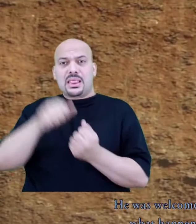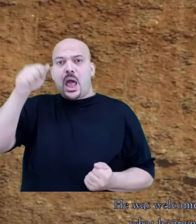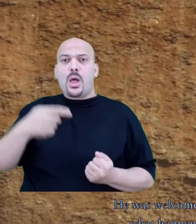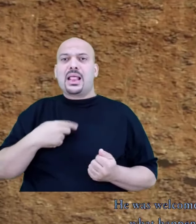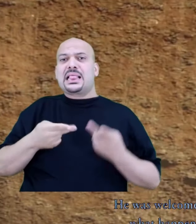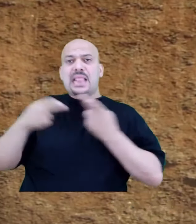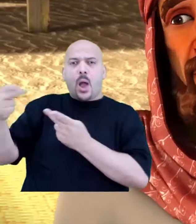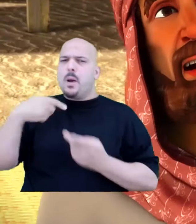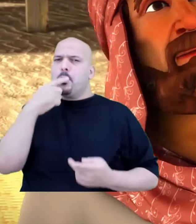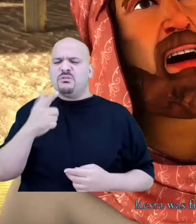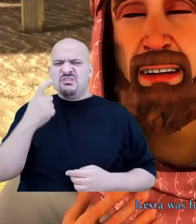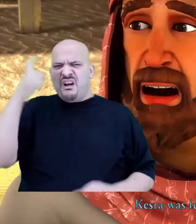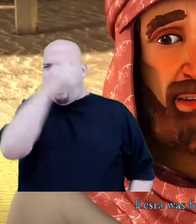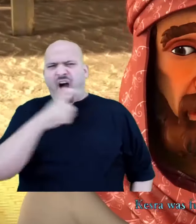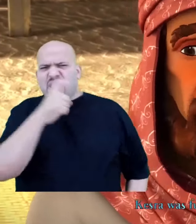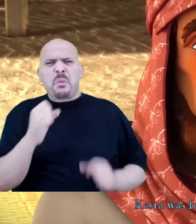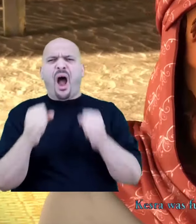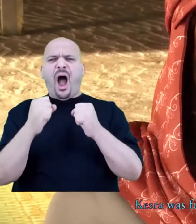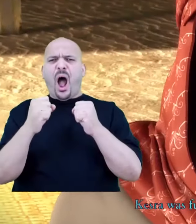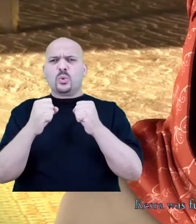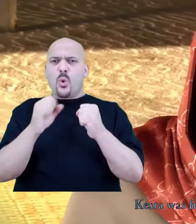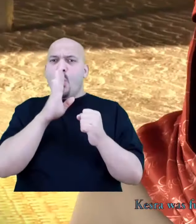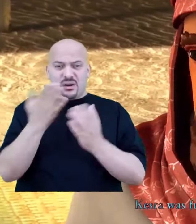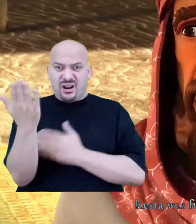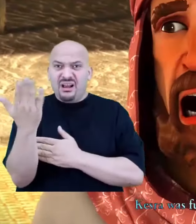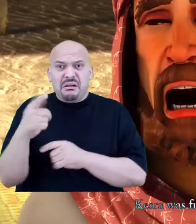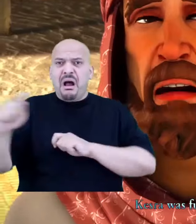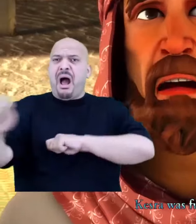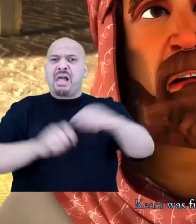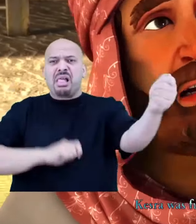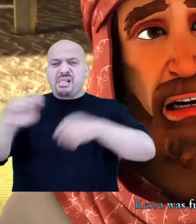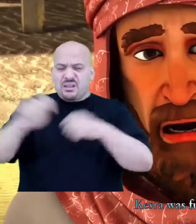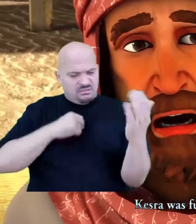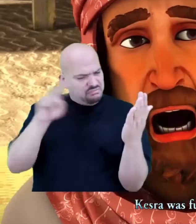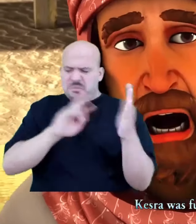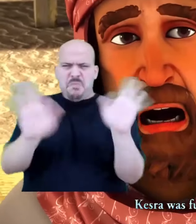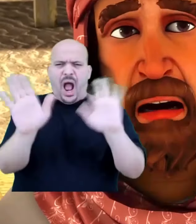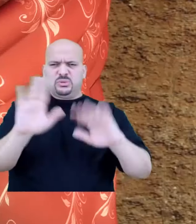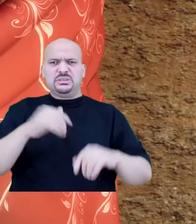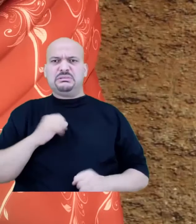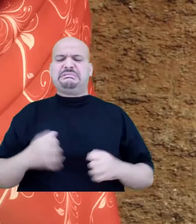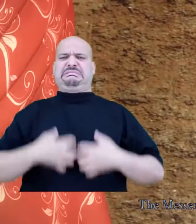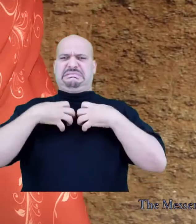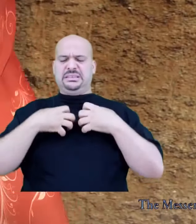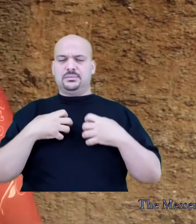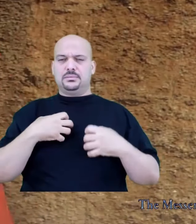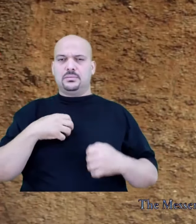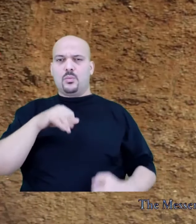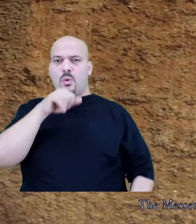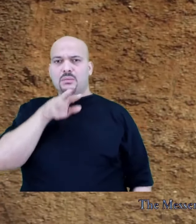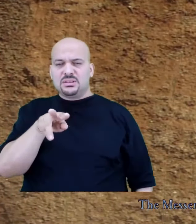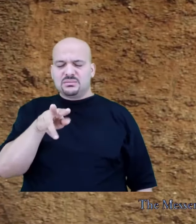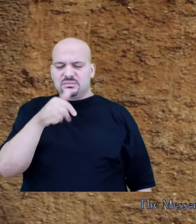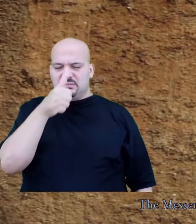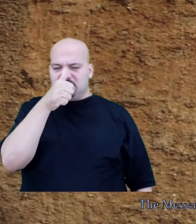وصلته الدعوة. غضب كسرى غضبا شديدا ومزق الرسالة قبل أن يقرأها. حزن